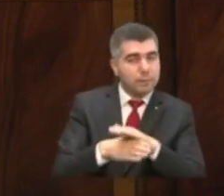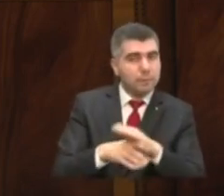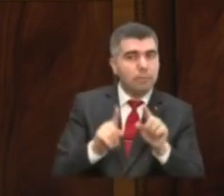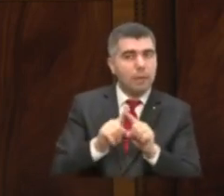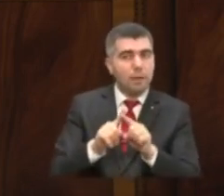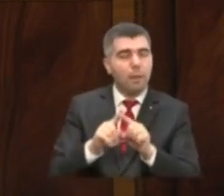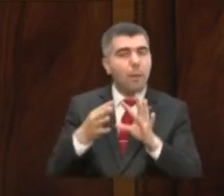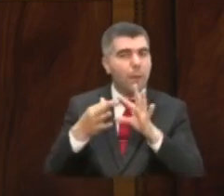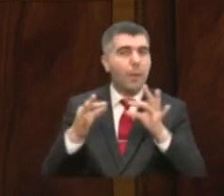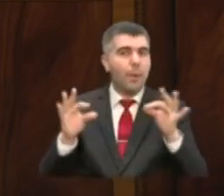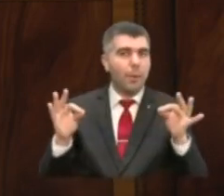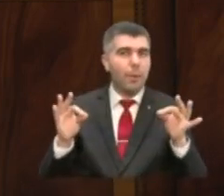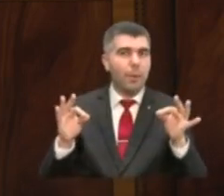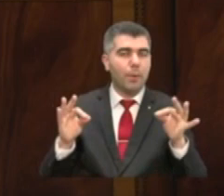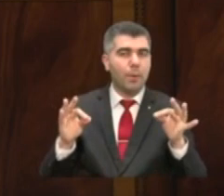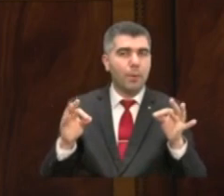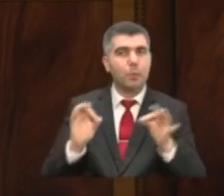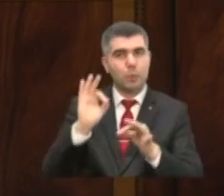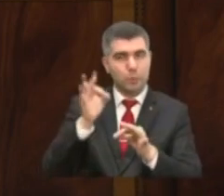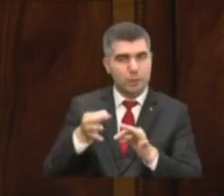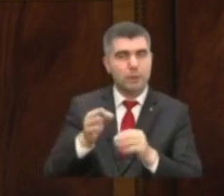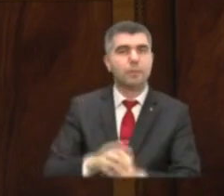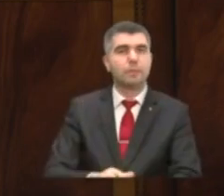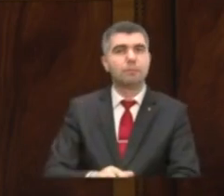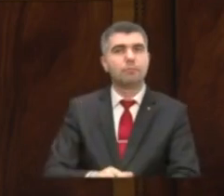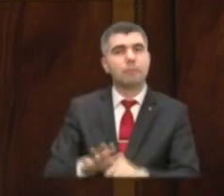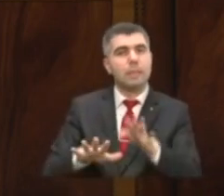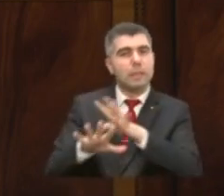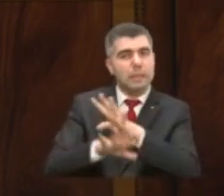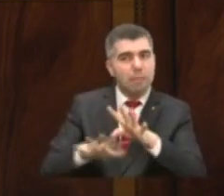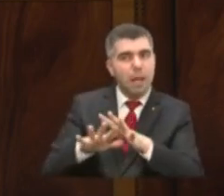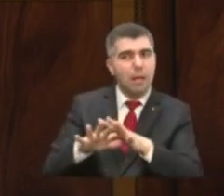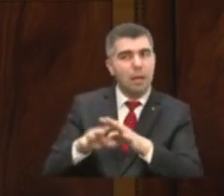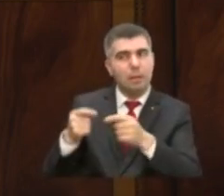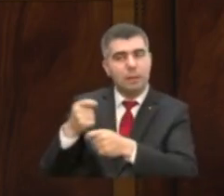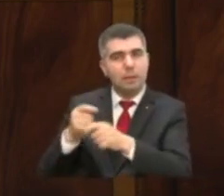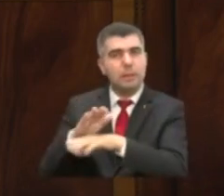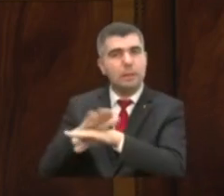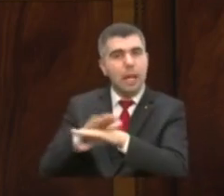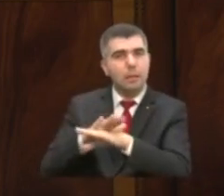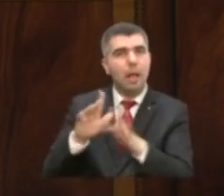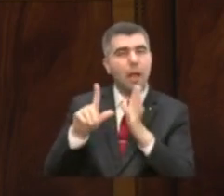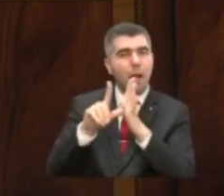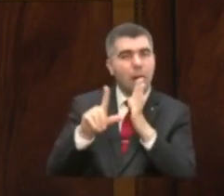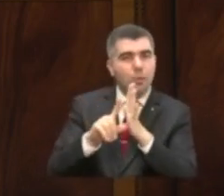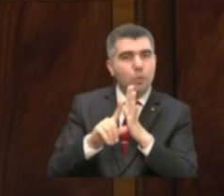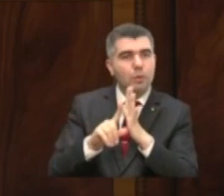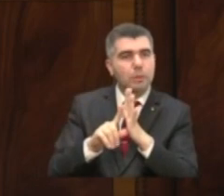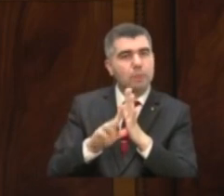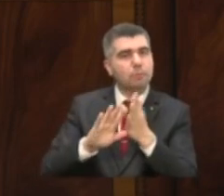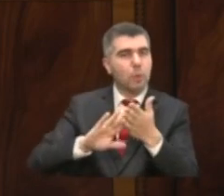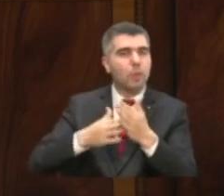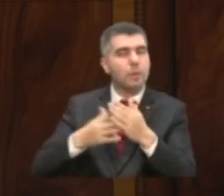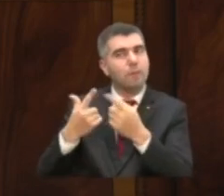متنوعة، أبعاد إنسانية، أبعاد اجتماعية، أبعاد سياسية، أبعاد قانونية، أبعاد أمنية